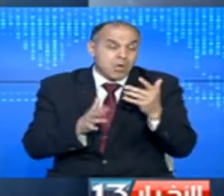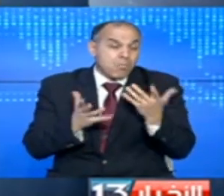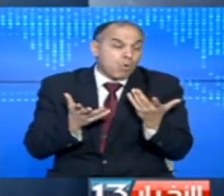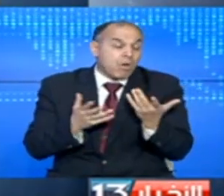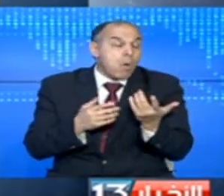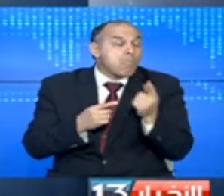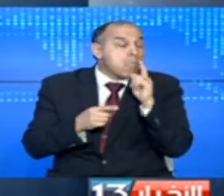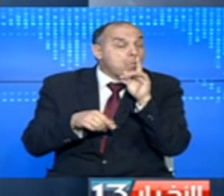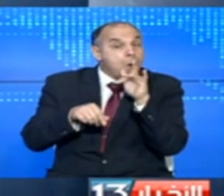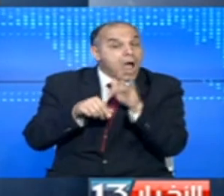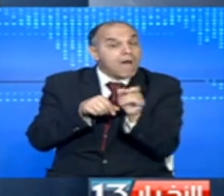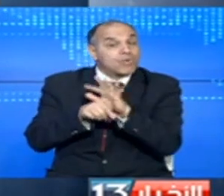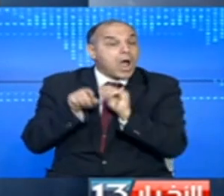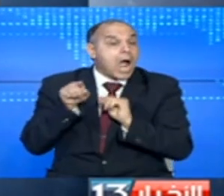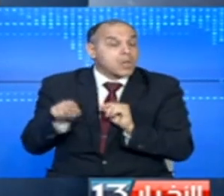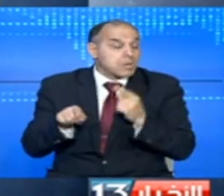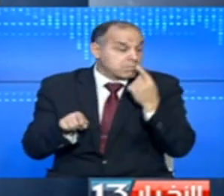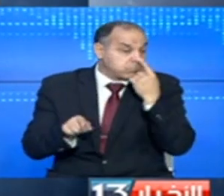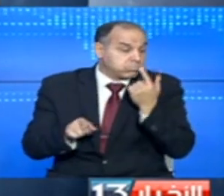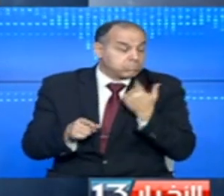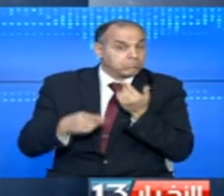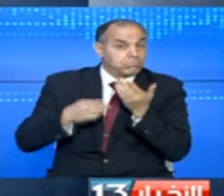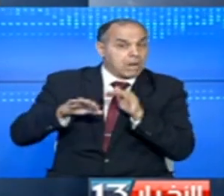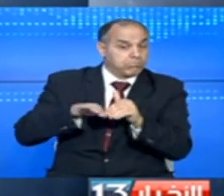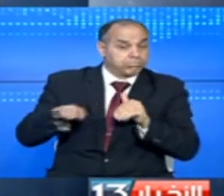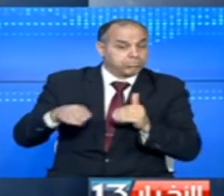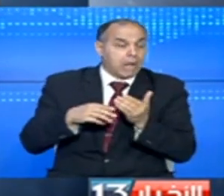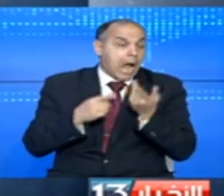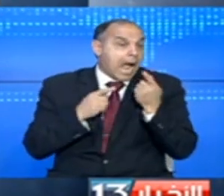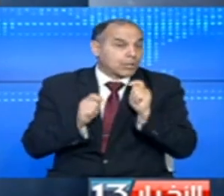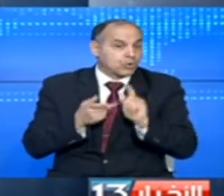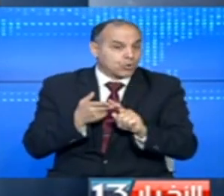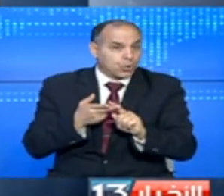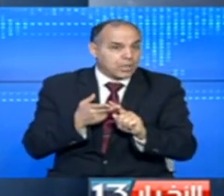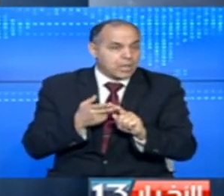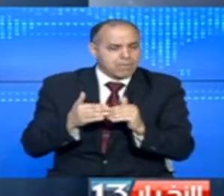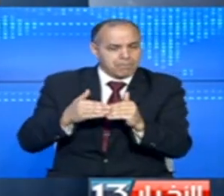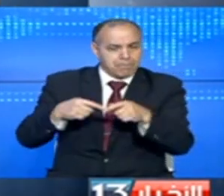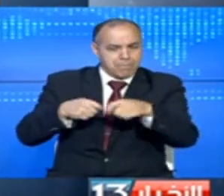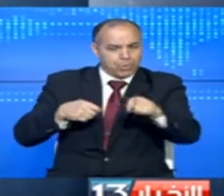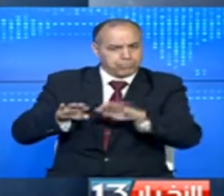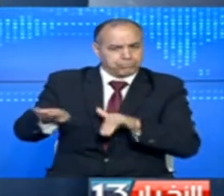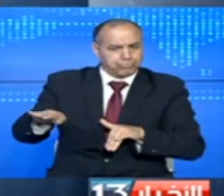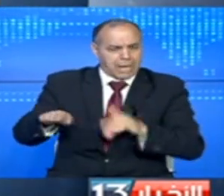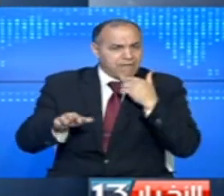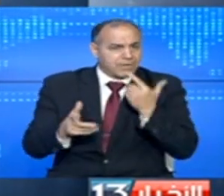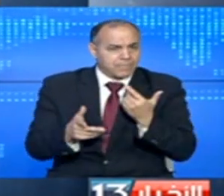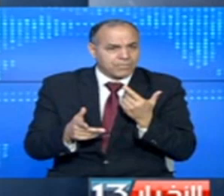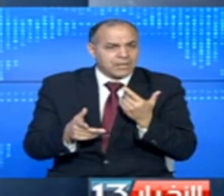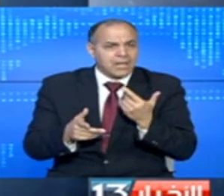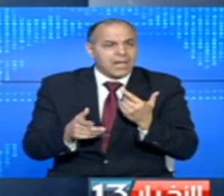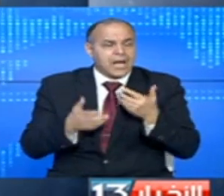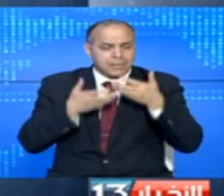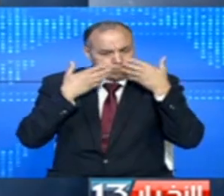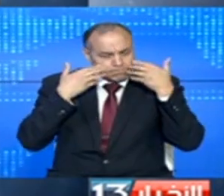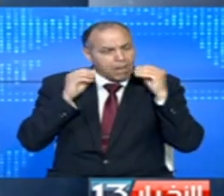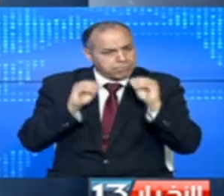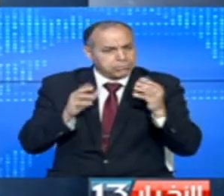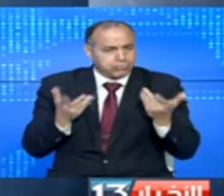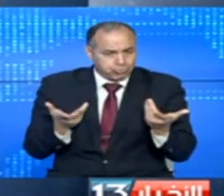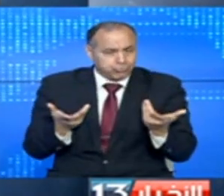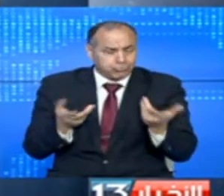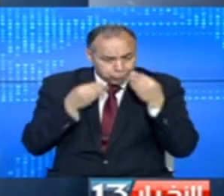حامل للفيروس ونتوقعوا منه بالابتعاد عنه المسافة المعقولة وحتى الكمامات مثال الشيء اللي